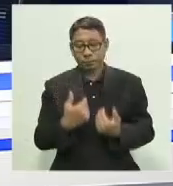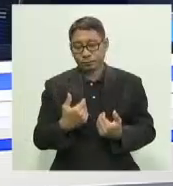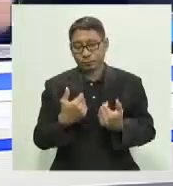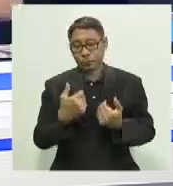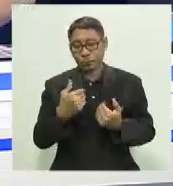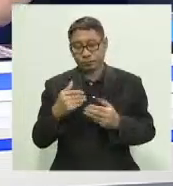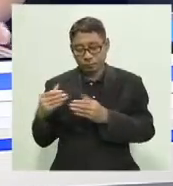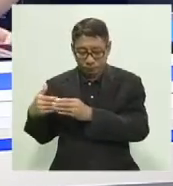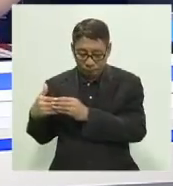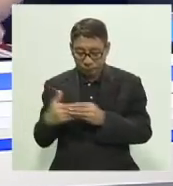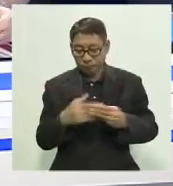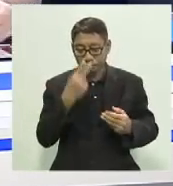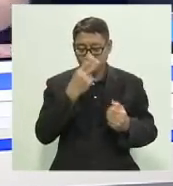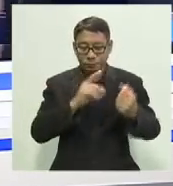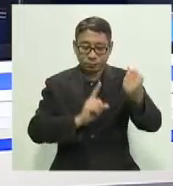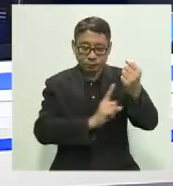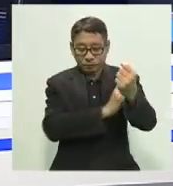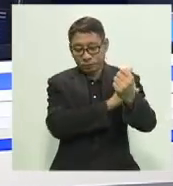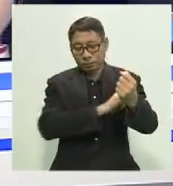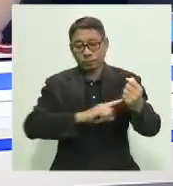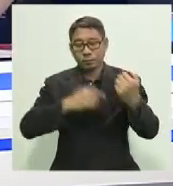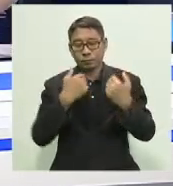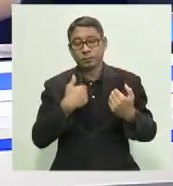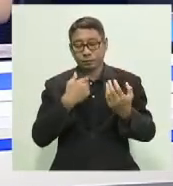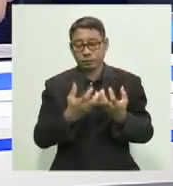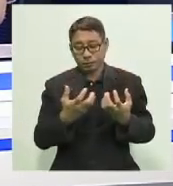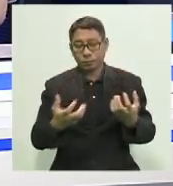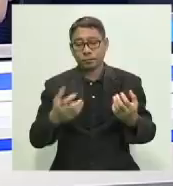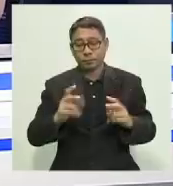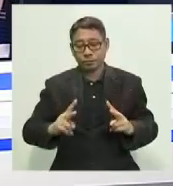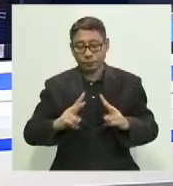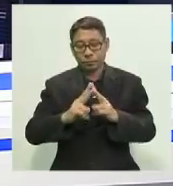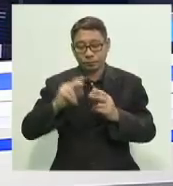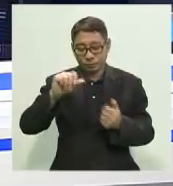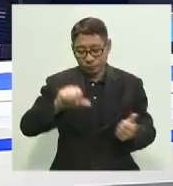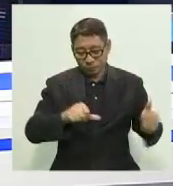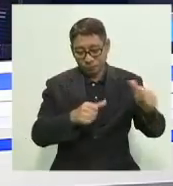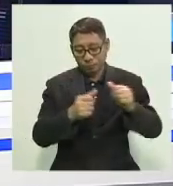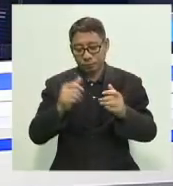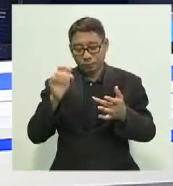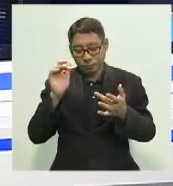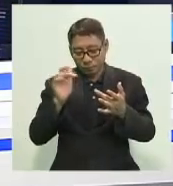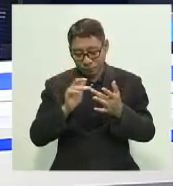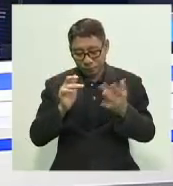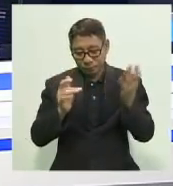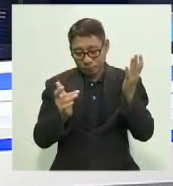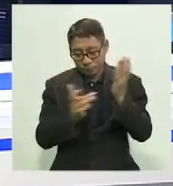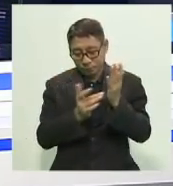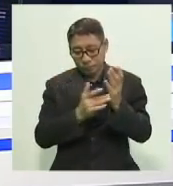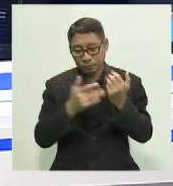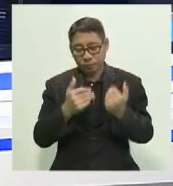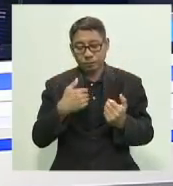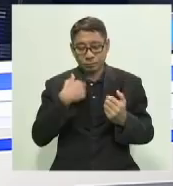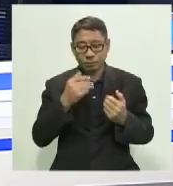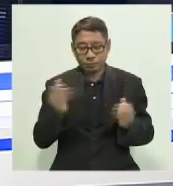คุณผู้ชมคะช่วงนี้พาไปชมเพลงแรปกันสักหน่อยนะคะเป็นผลงานของทางกระทรวงวิทยาศาสตร์และเทคโนโลยีจับทำขึ้นมาเพื่อที่